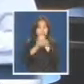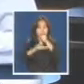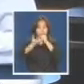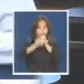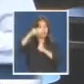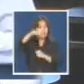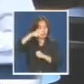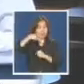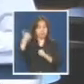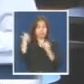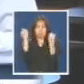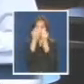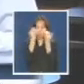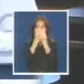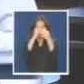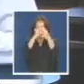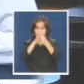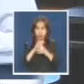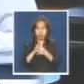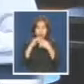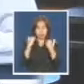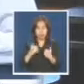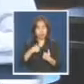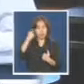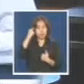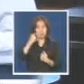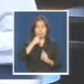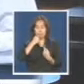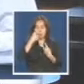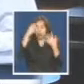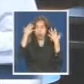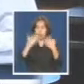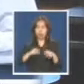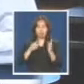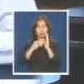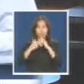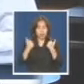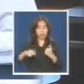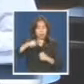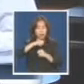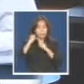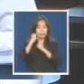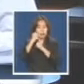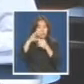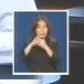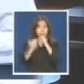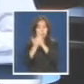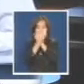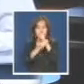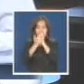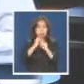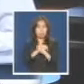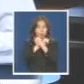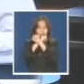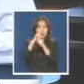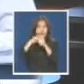ยู่อย่างต่อเนื่องนะครับซึ่งผมเองนั้นได้เน้นย้ำมาตลอดนะครับว่าเราพยายามที่จะทั้งป้องกันแล้วก็ปราบปรามในเรื่องของปั